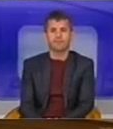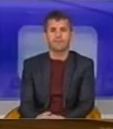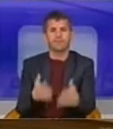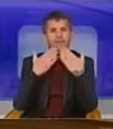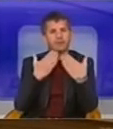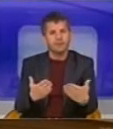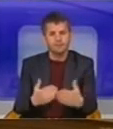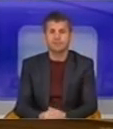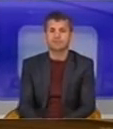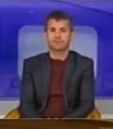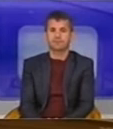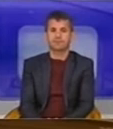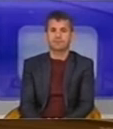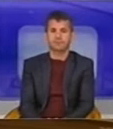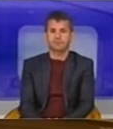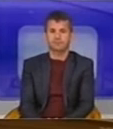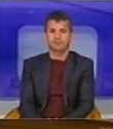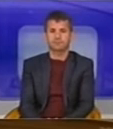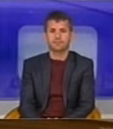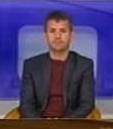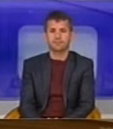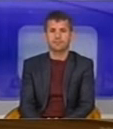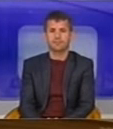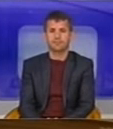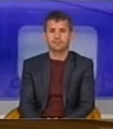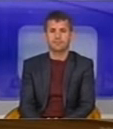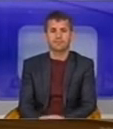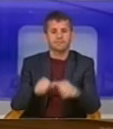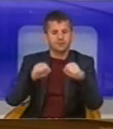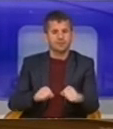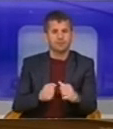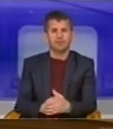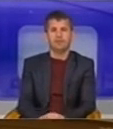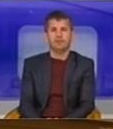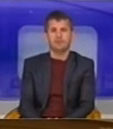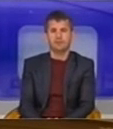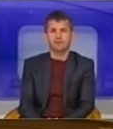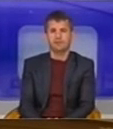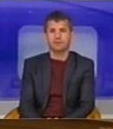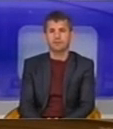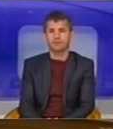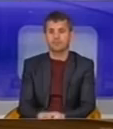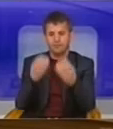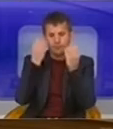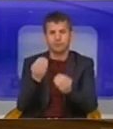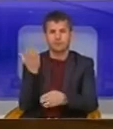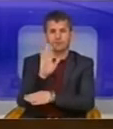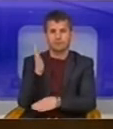Faleminderit, në kryetar, të ndëruar kabinet qeveritar, të ndëruar kolegë